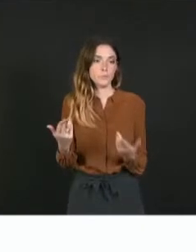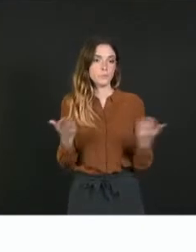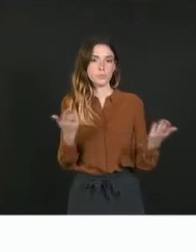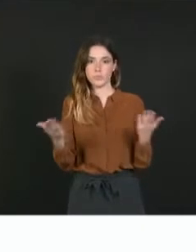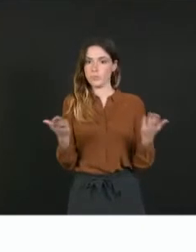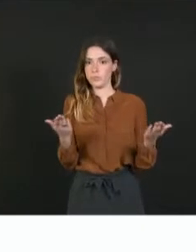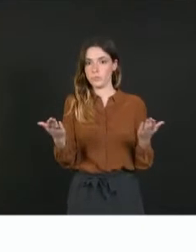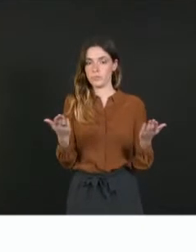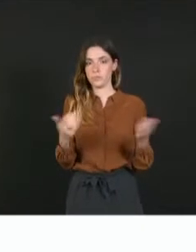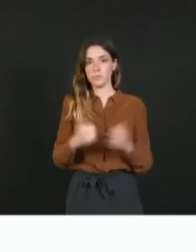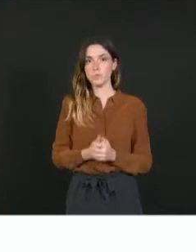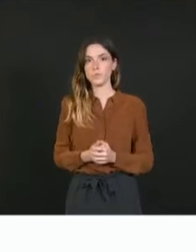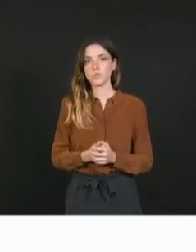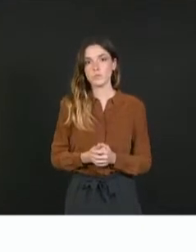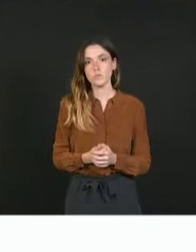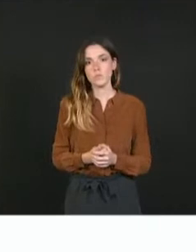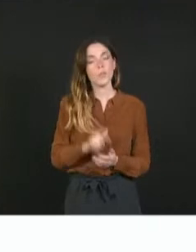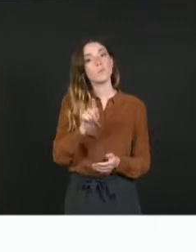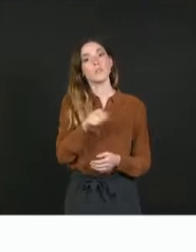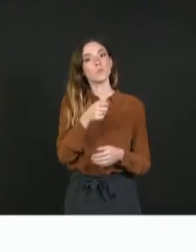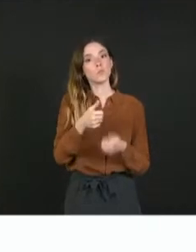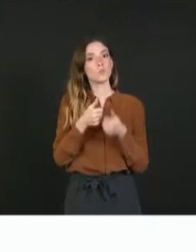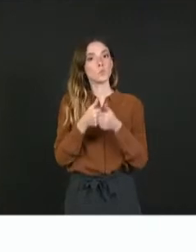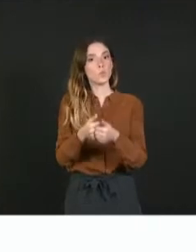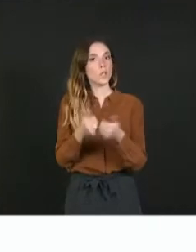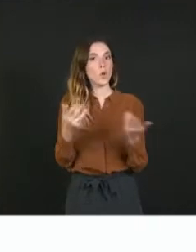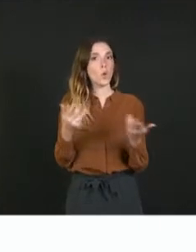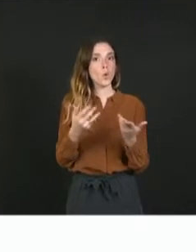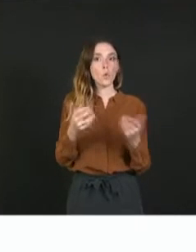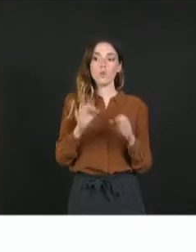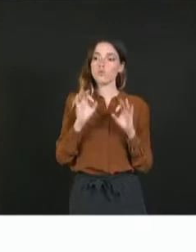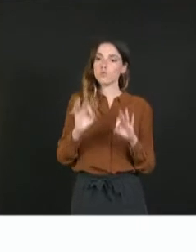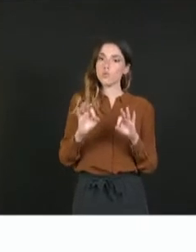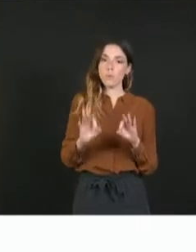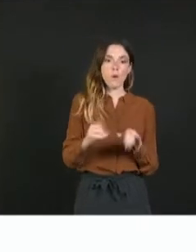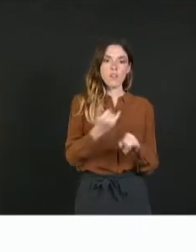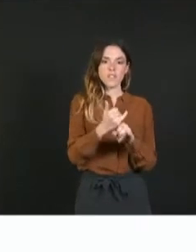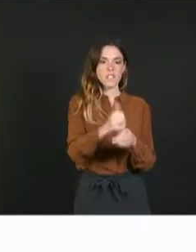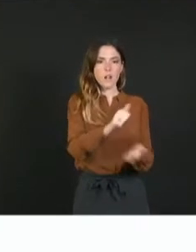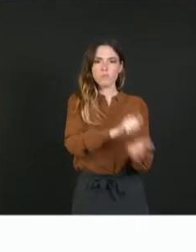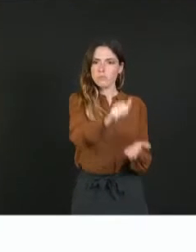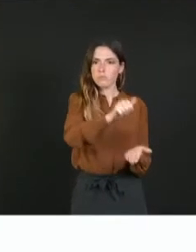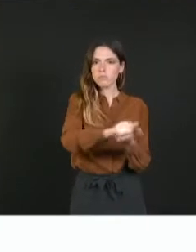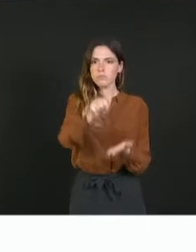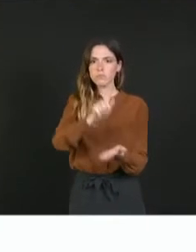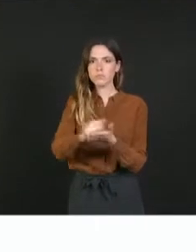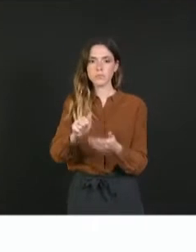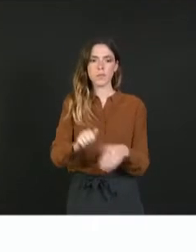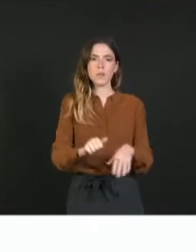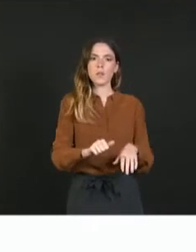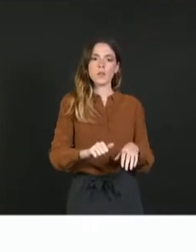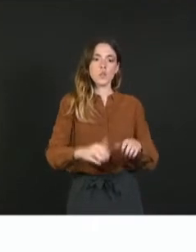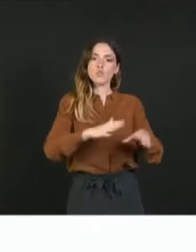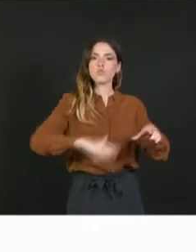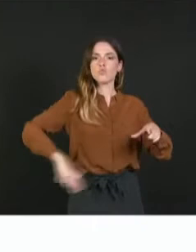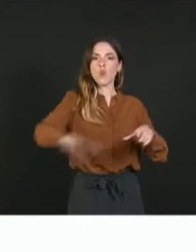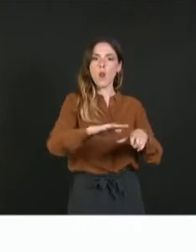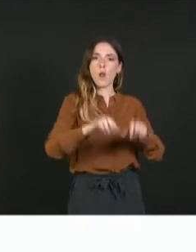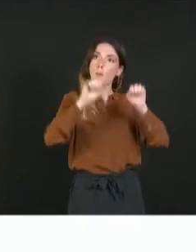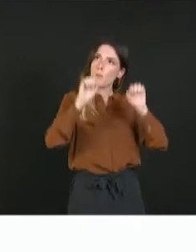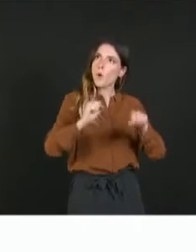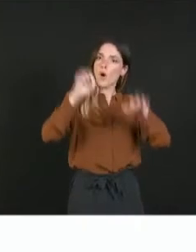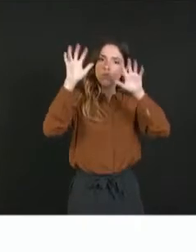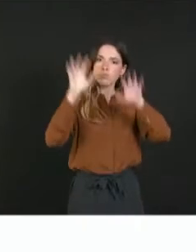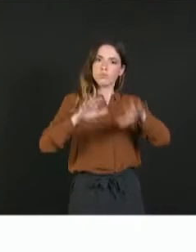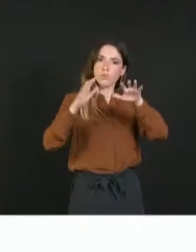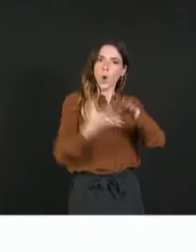Compte tenu aussi des difficultés qu'on va avoir à renaturer, à désimperméabiliser, etc. Donc il y a cette première ambiguïté qui,